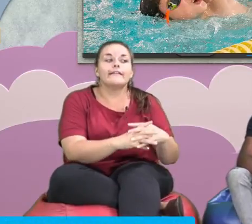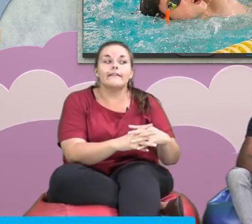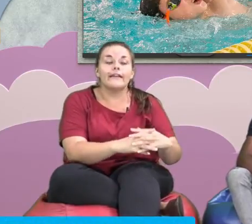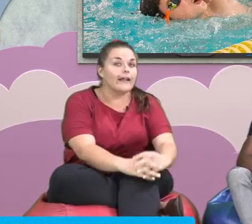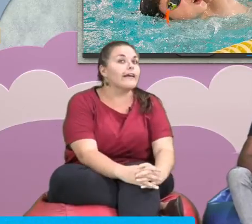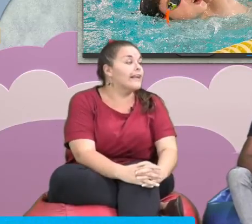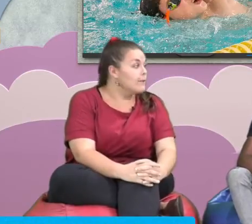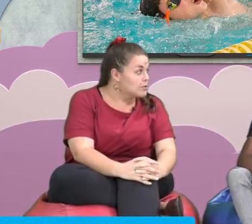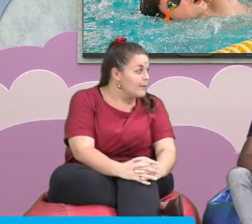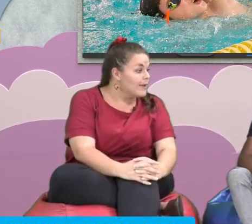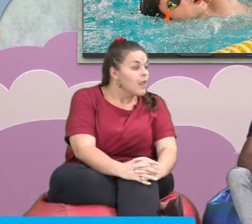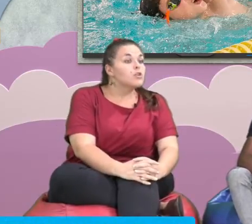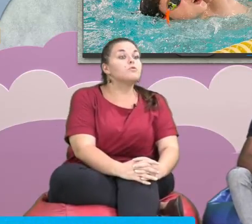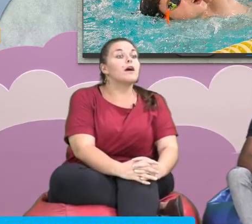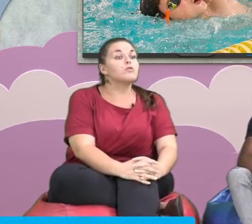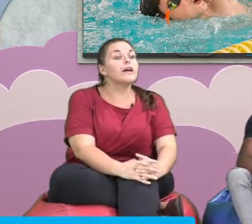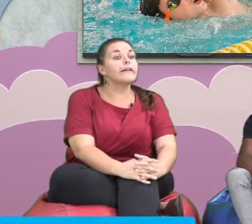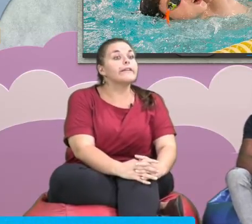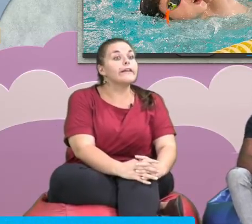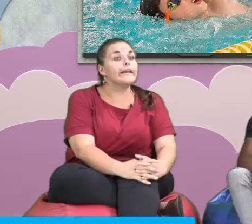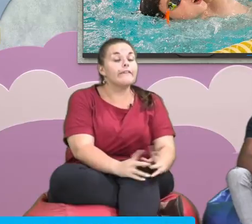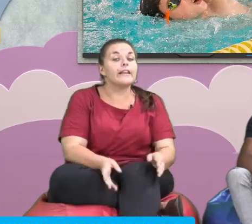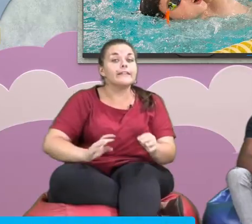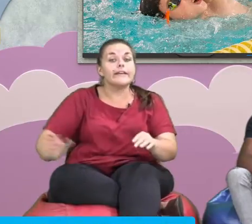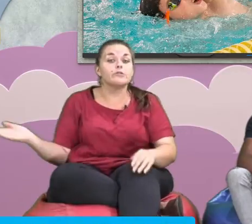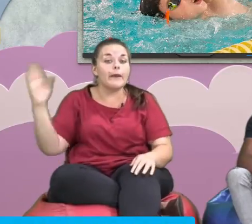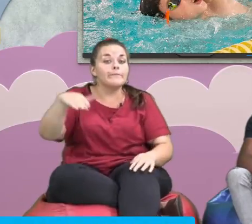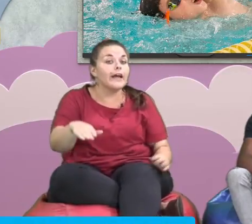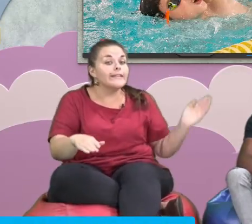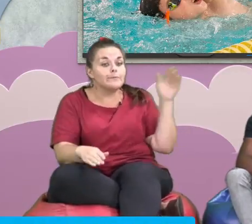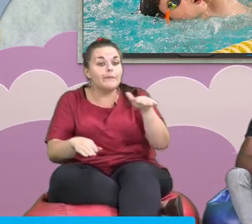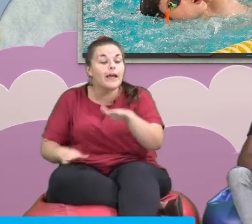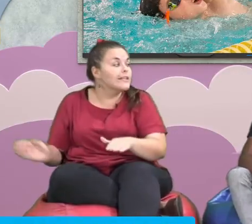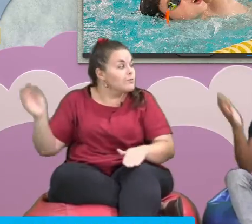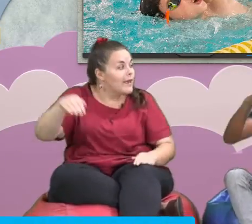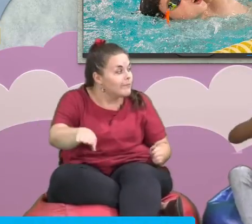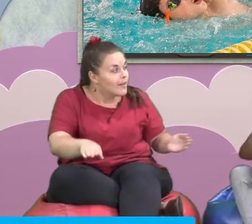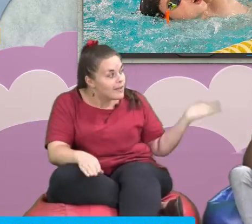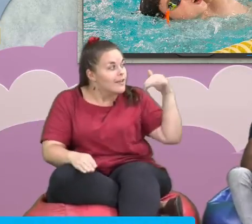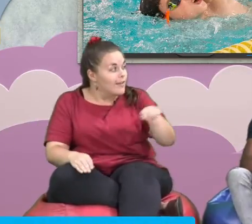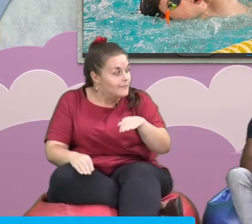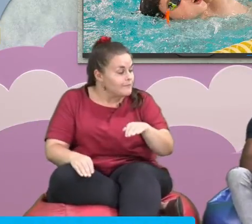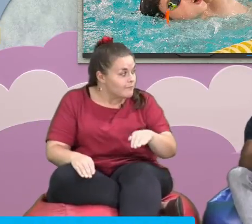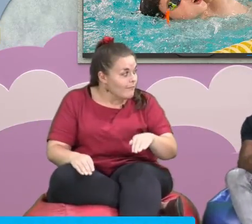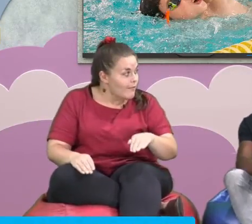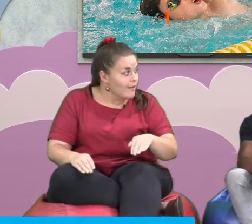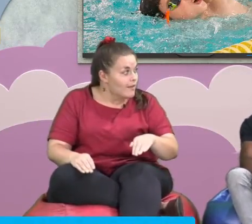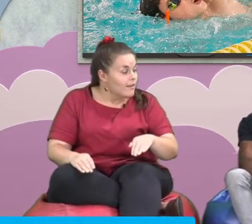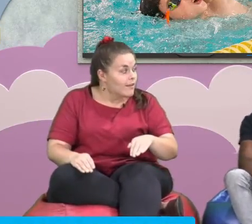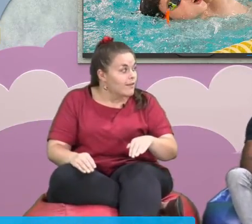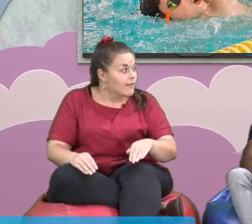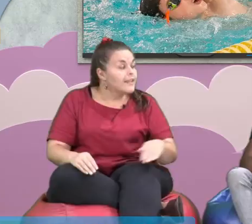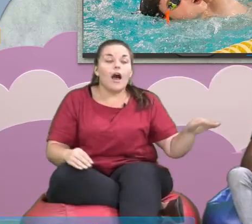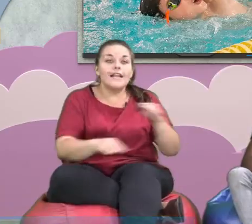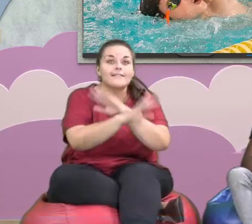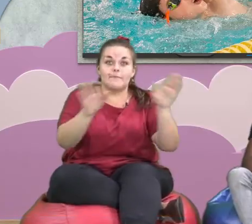ek nie regtig 'n liedjie oor swem nie. So ons gaan die liedjie wat hulle sê, swem, ja nie swem. Maar soos ons gesê het, hierdie jaar